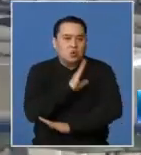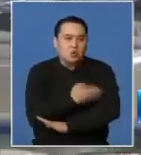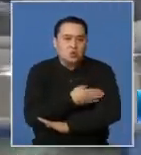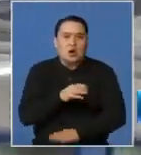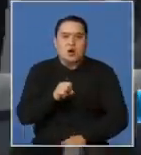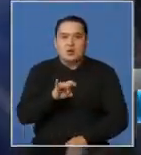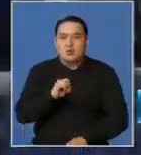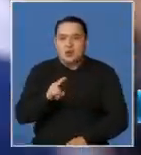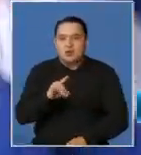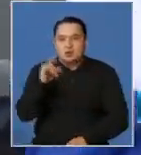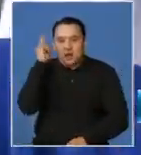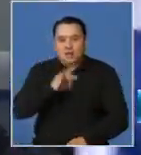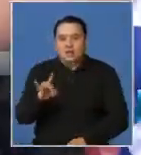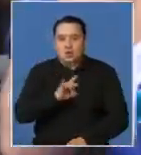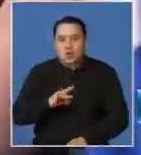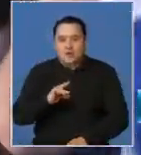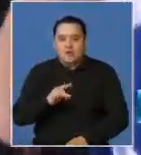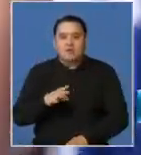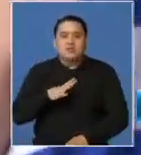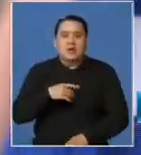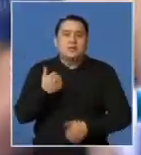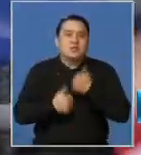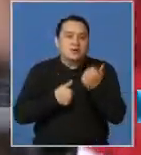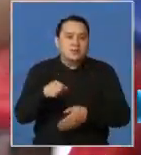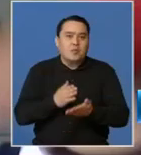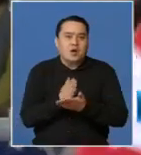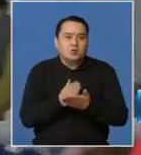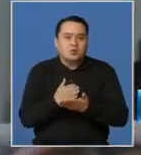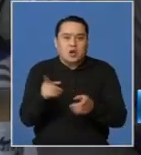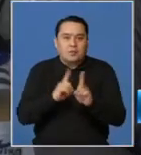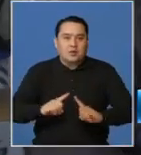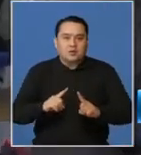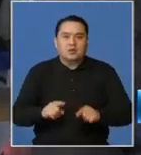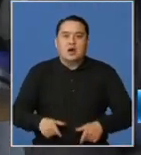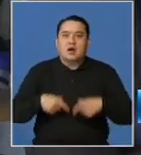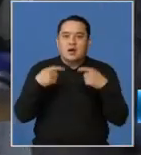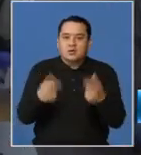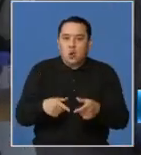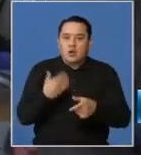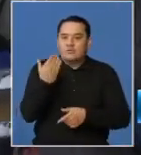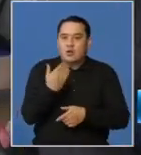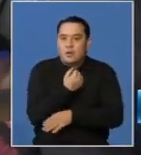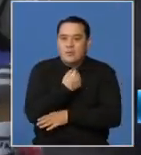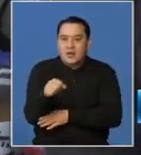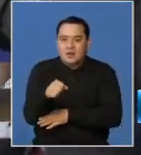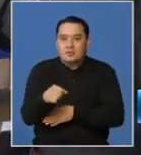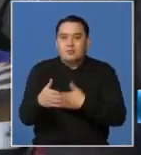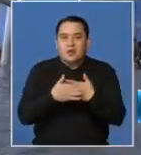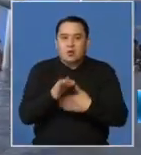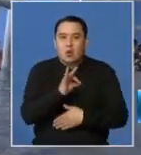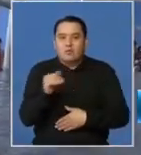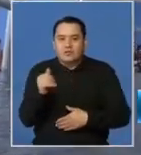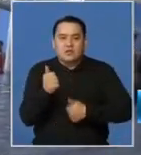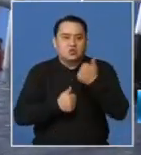Раймбекский, Алакольский и Сарканский районы. Сами соревнования послужат своеобразным трамплином для его победителей перед